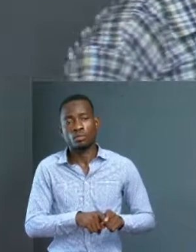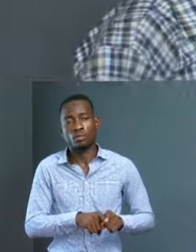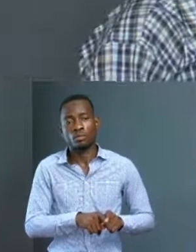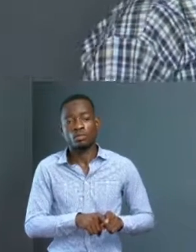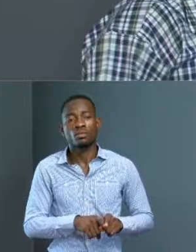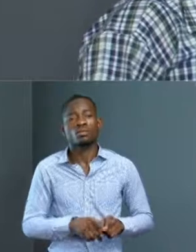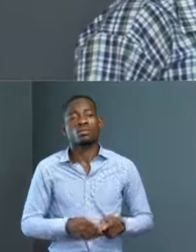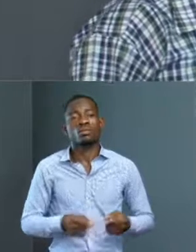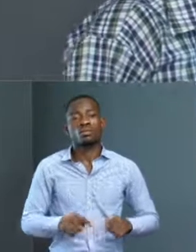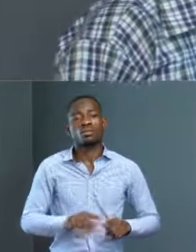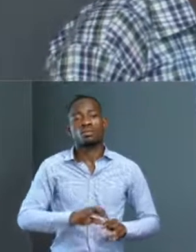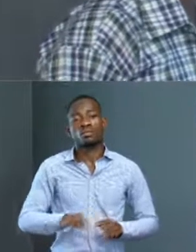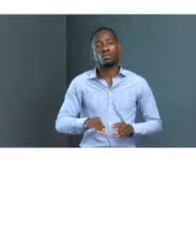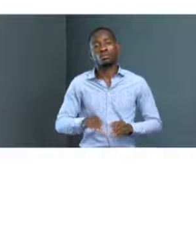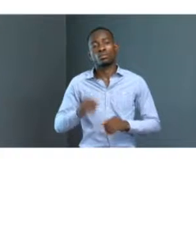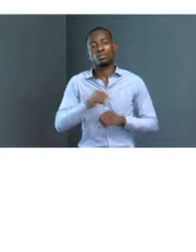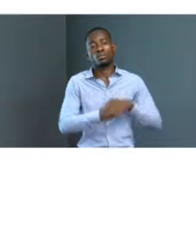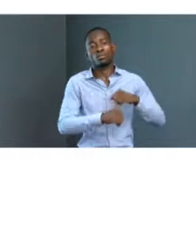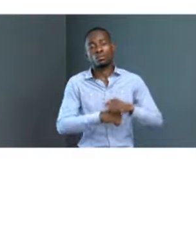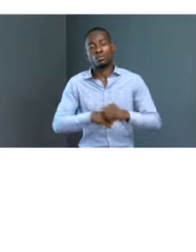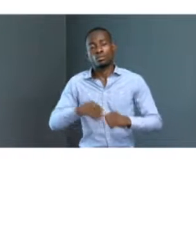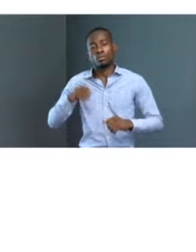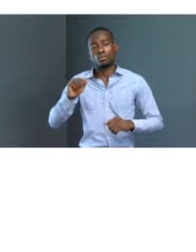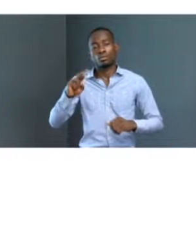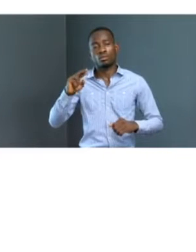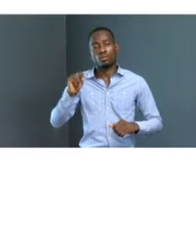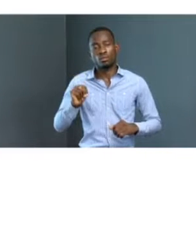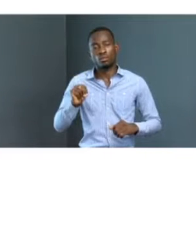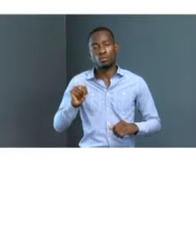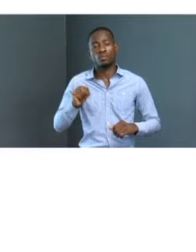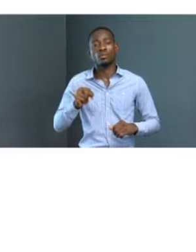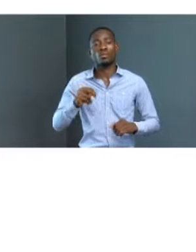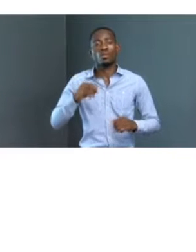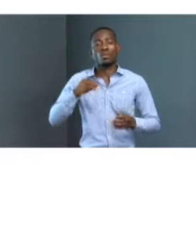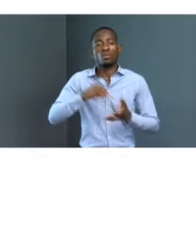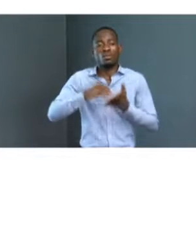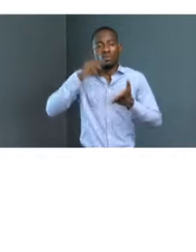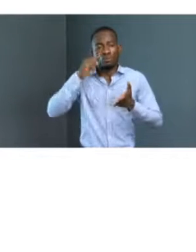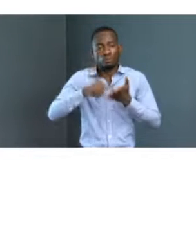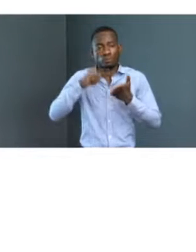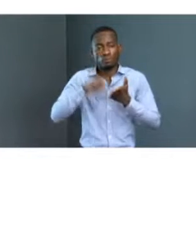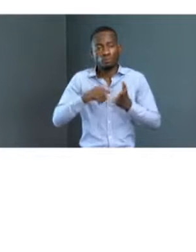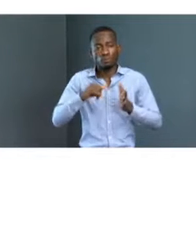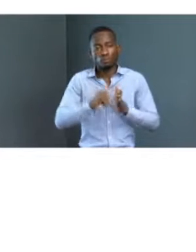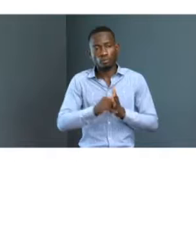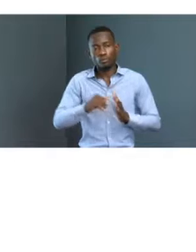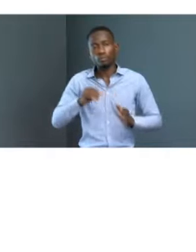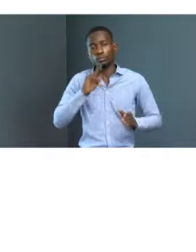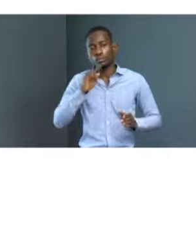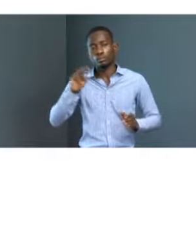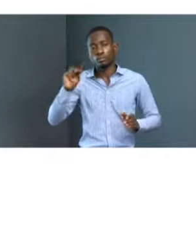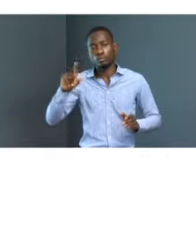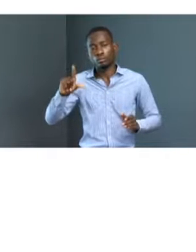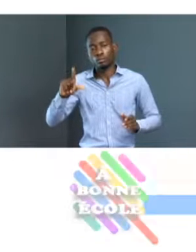Lorsqu'on passe à la structure de l'ARN, on remarque que c'est une molécule